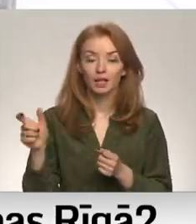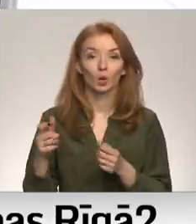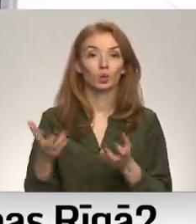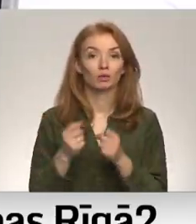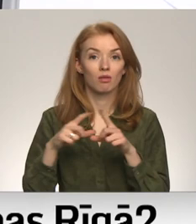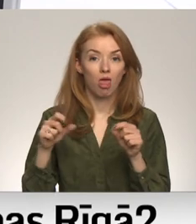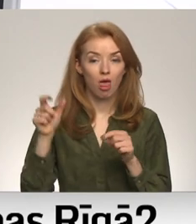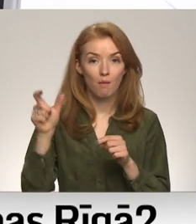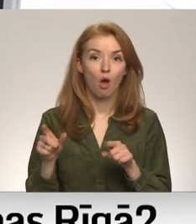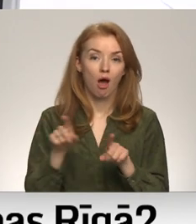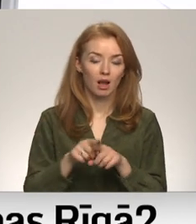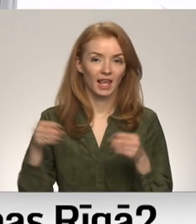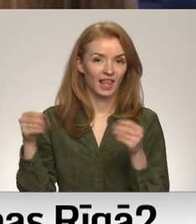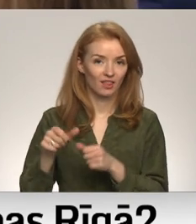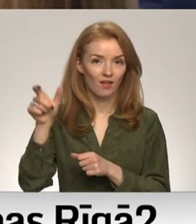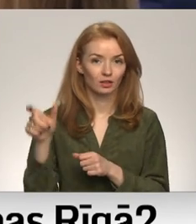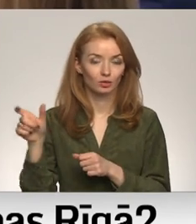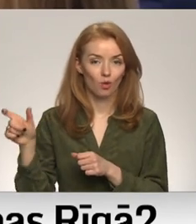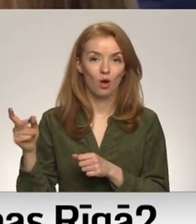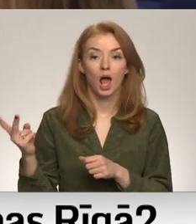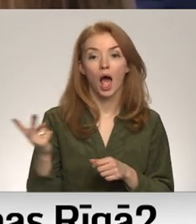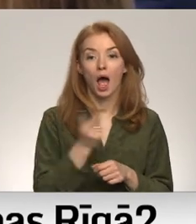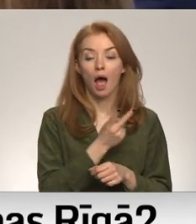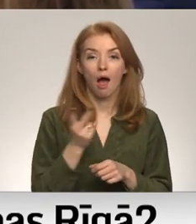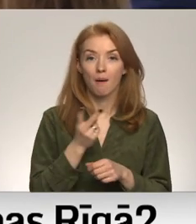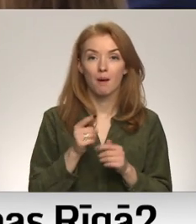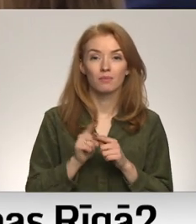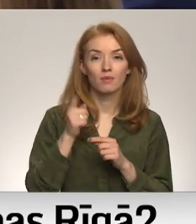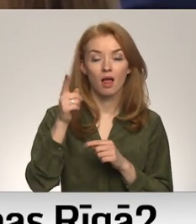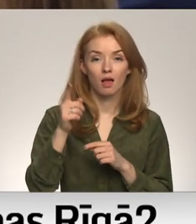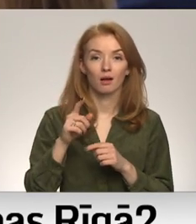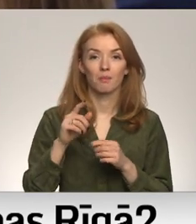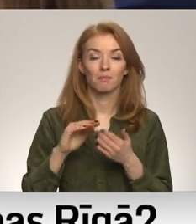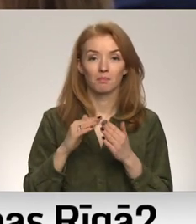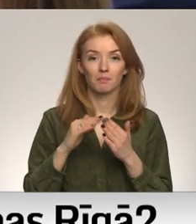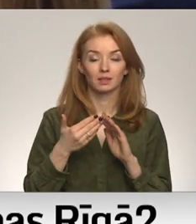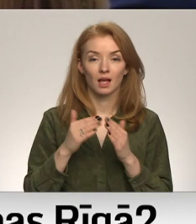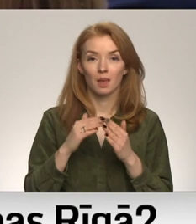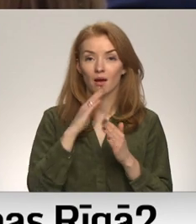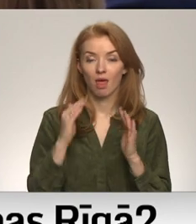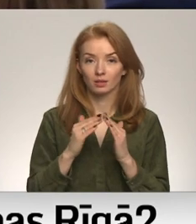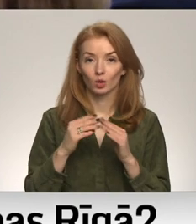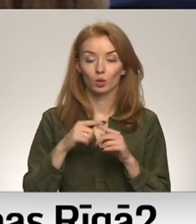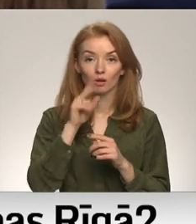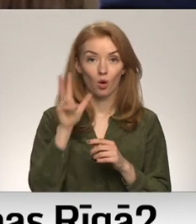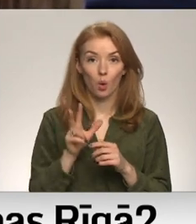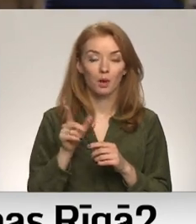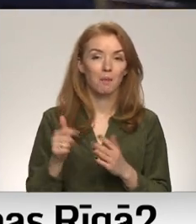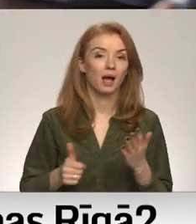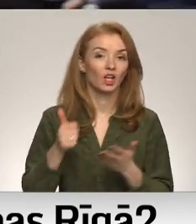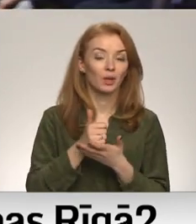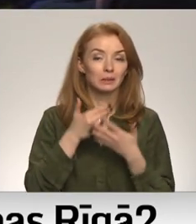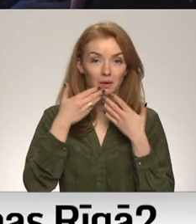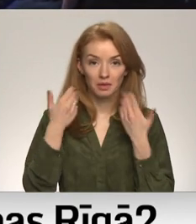potenciālie investori. Vienlaikus abām no Rīgas attālākajām valstpilsētām, Rēzeknei un Daugavpilī, gan tādu nav.